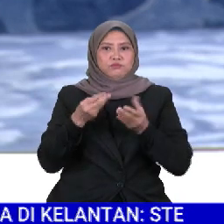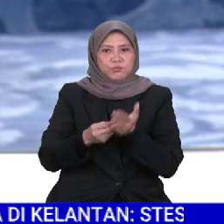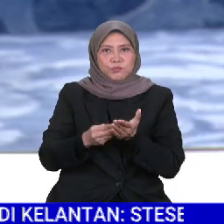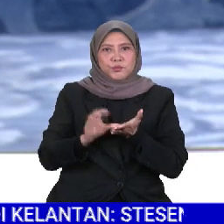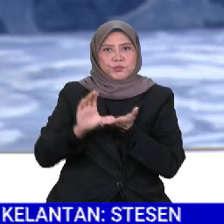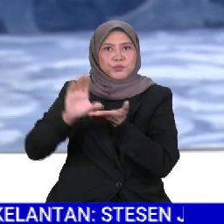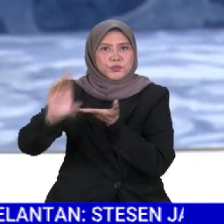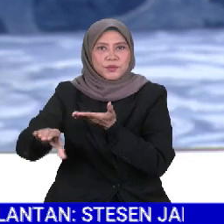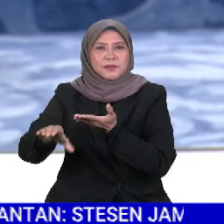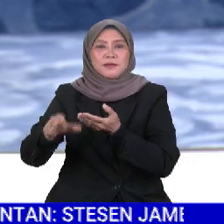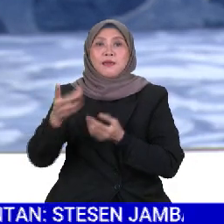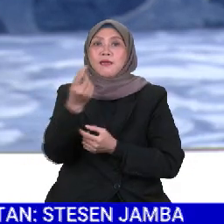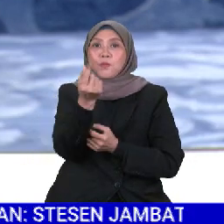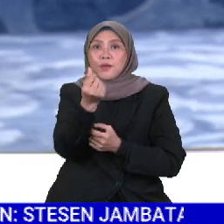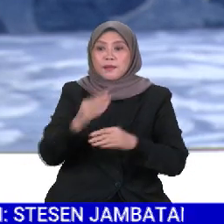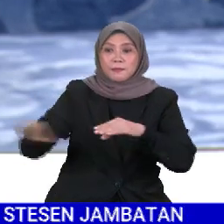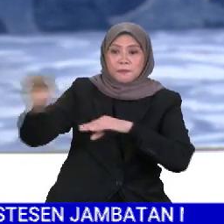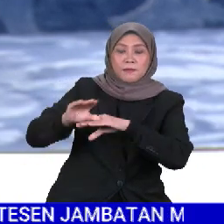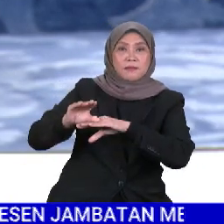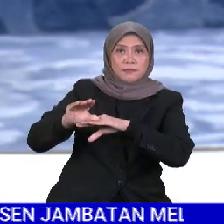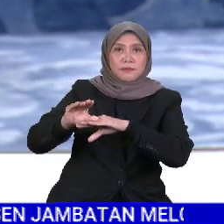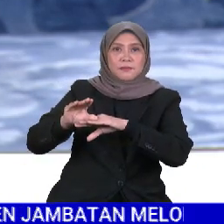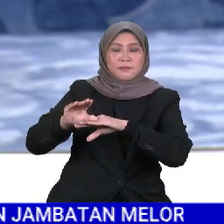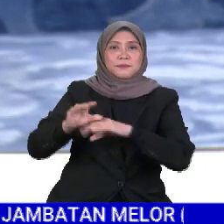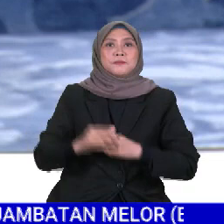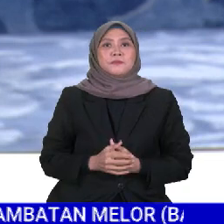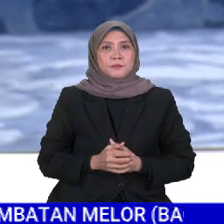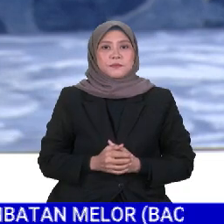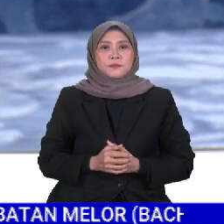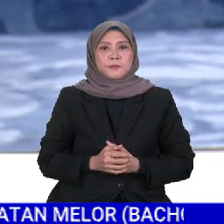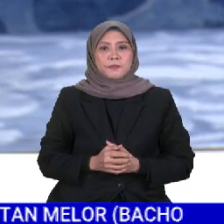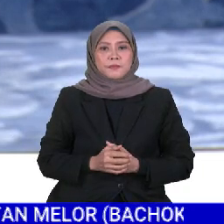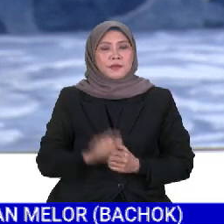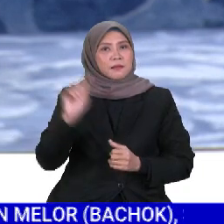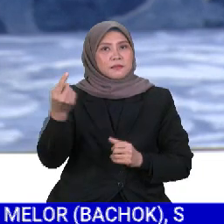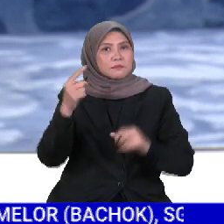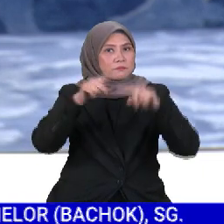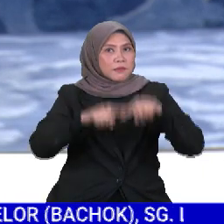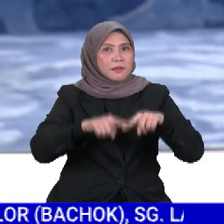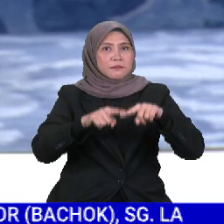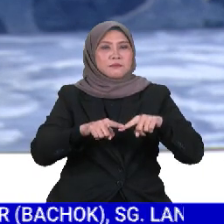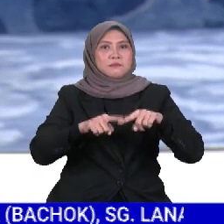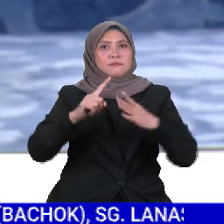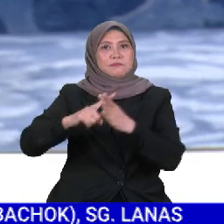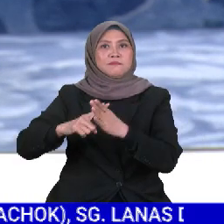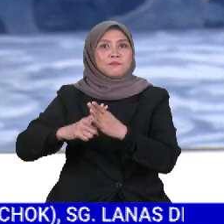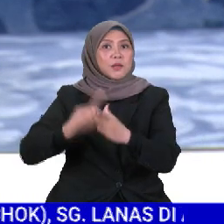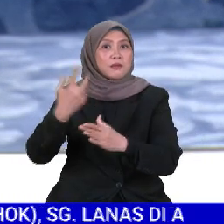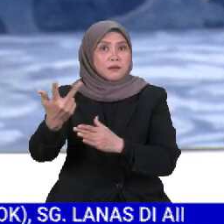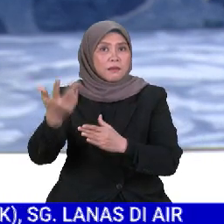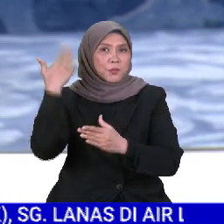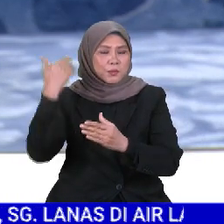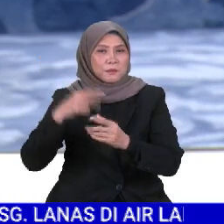memberikan penambahan tidak dari segi belanjawan kerana ini hanya tertakluk pada bulan Mac,